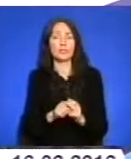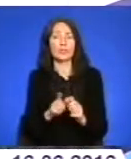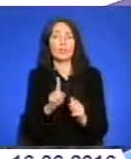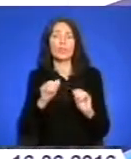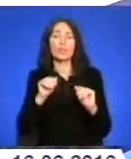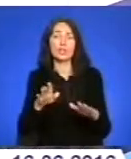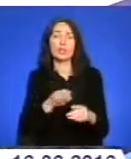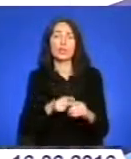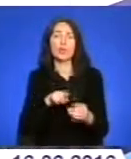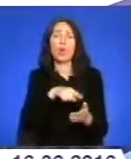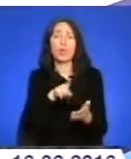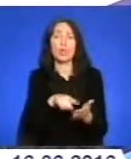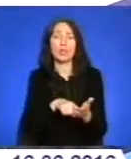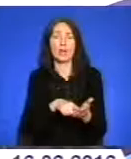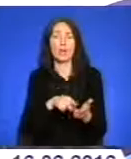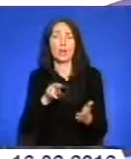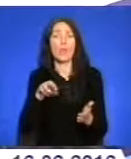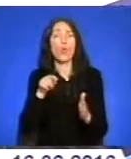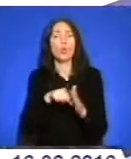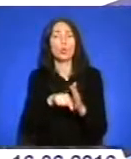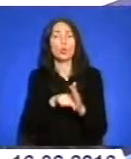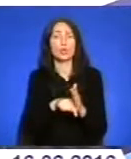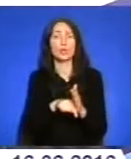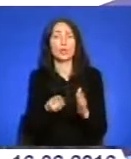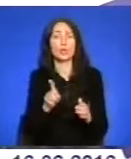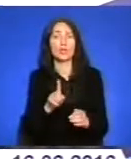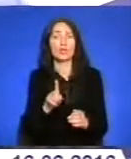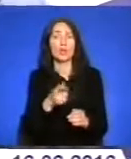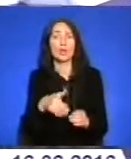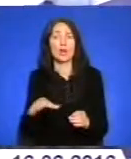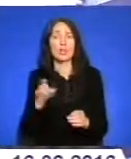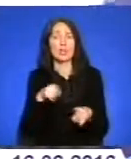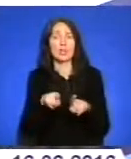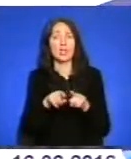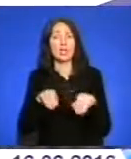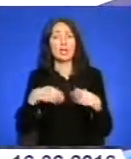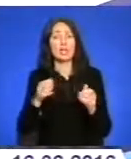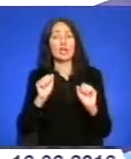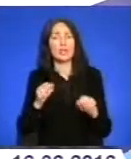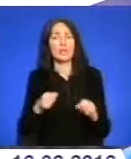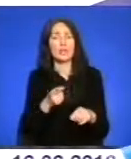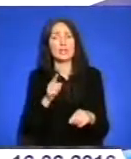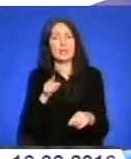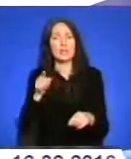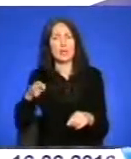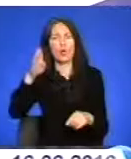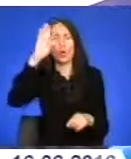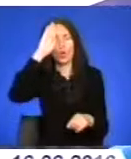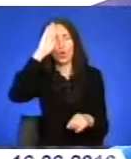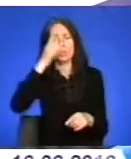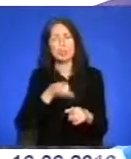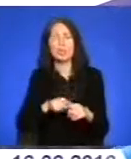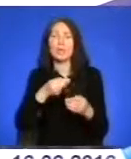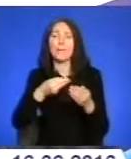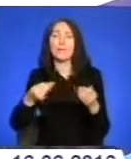вирішення цього питання по суті. Якраз, щоб все-таки дати можливість тим хлопцям, які